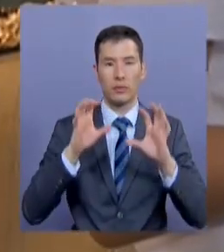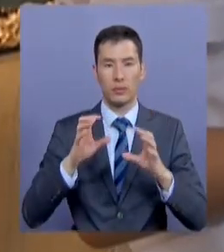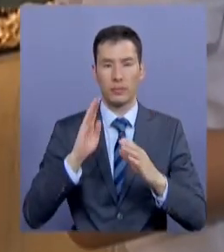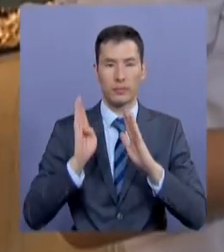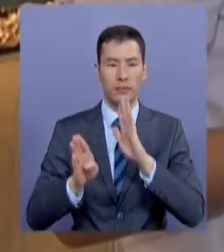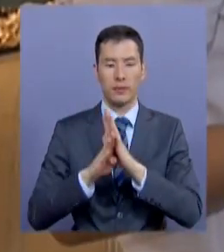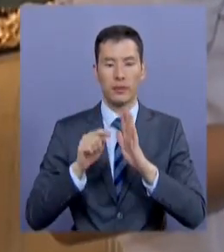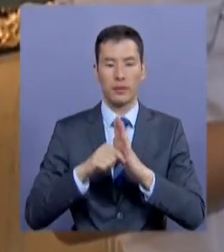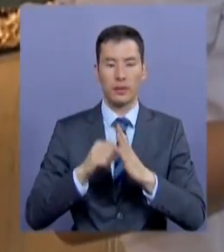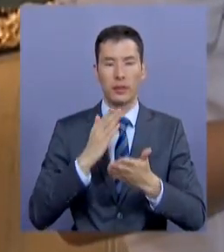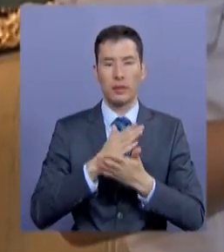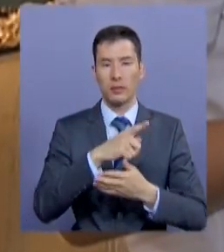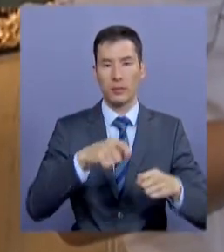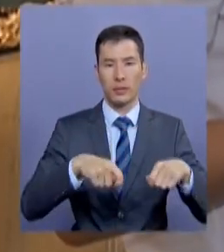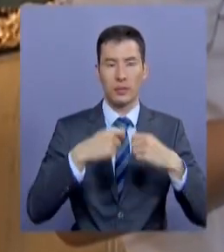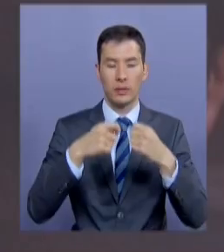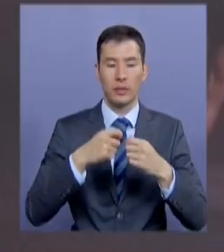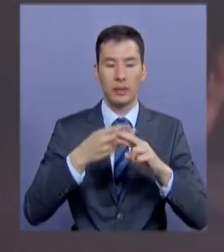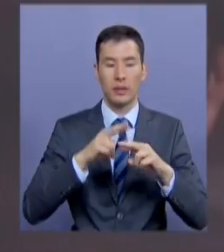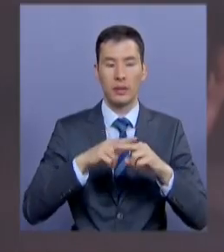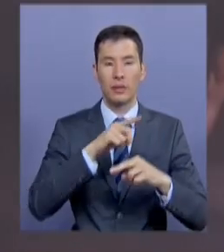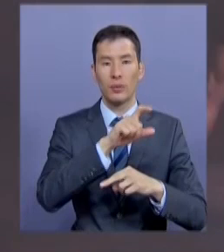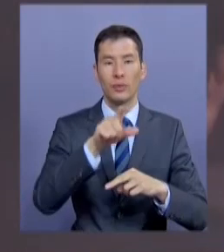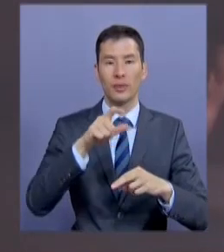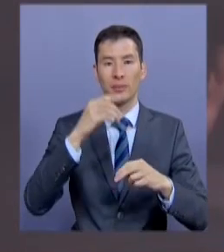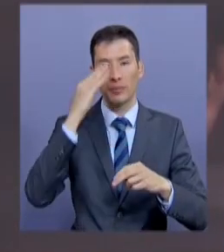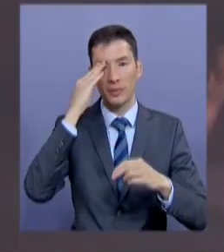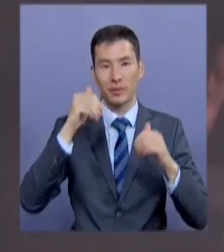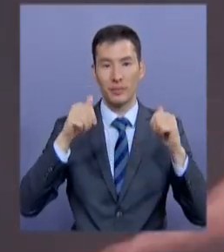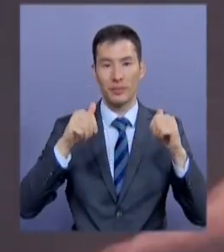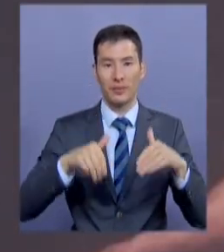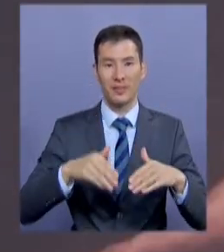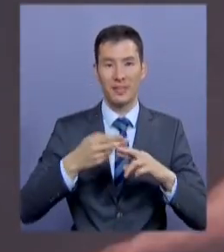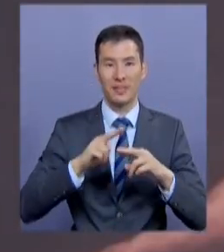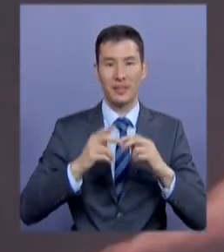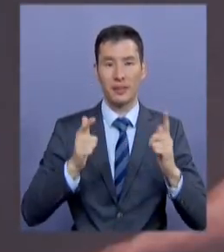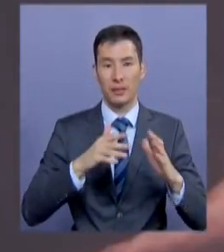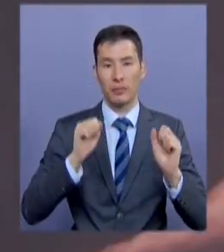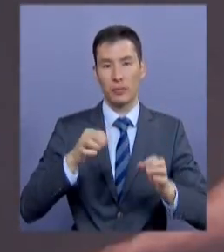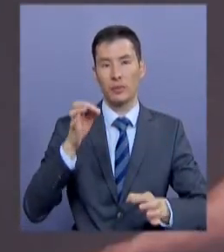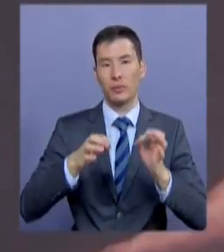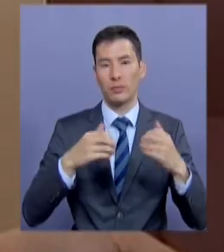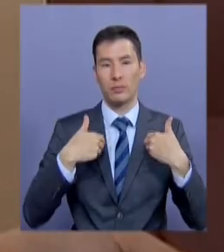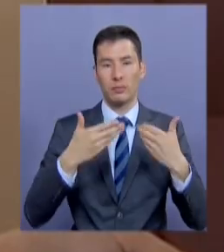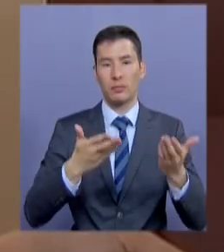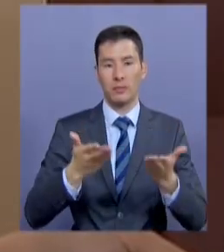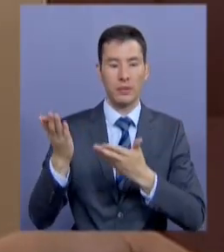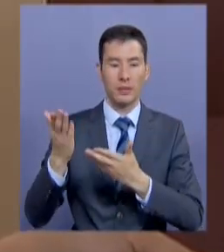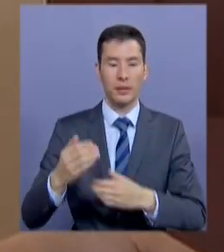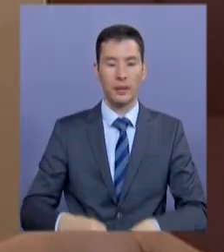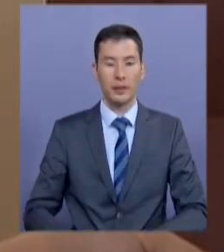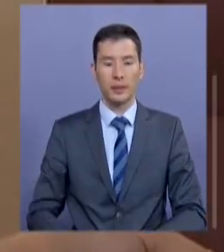бұзушылық анықталғанын алға тартты. Ал бұл шешіммен келіспеген жағдайда сотқа шағымдануына болады деп те кеңес берді. Была